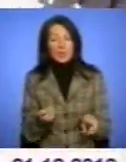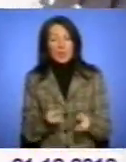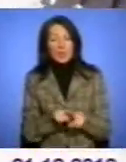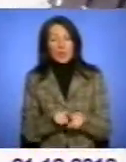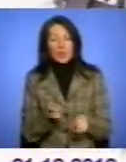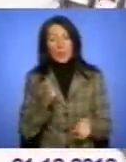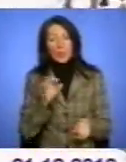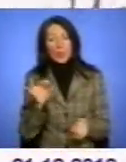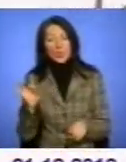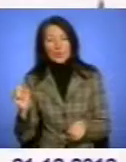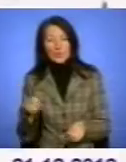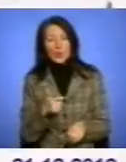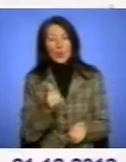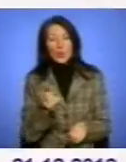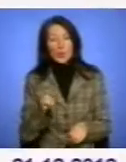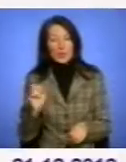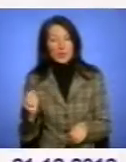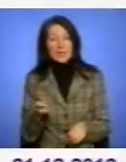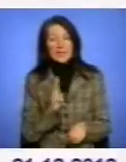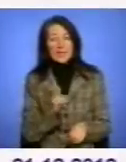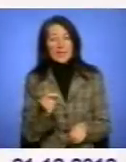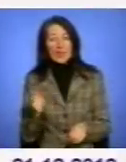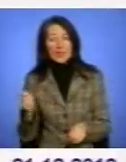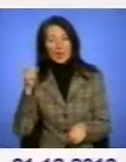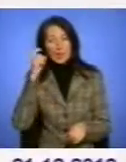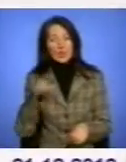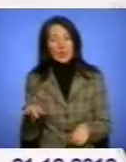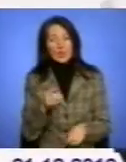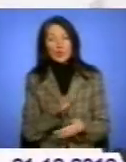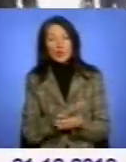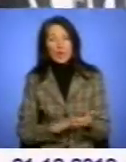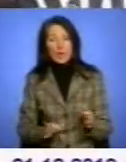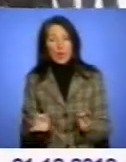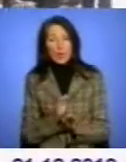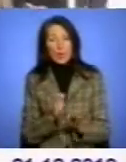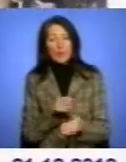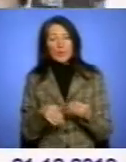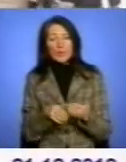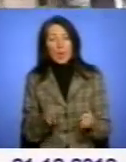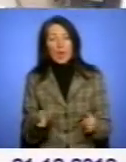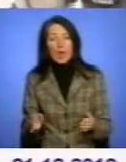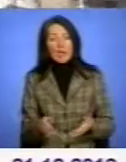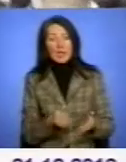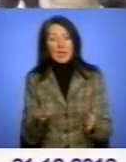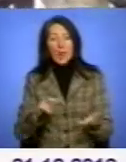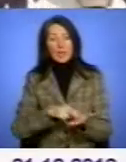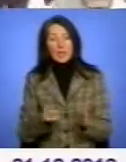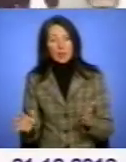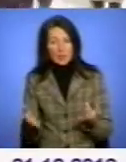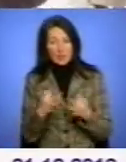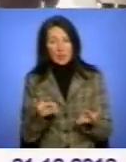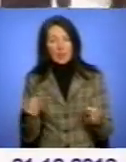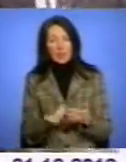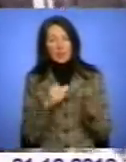Борщівському, Гусятинському, Кременецькому та Чортківському районах. Якщо надалі погода сприятиме, автошляхи планують звільнити від заметів до кінця